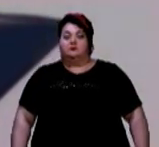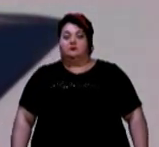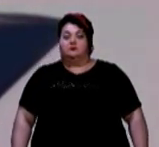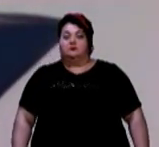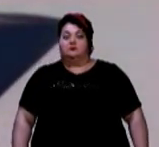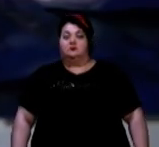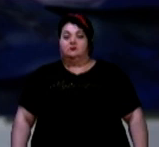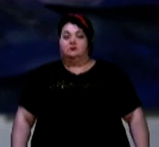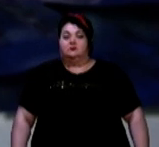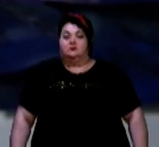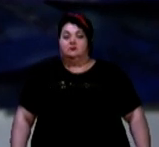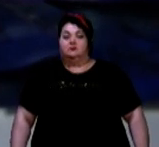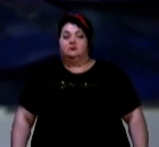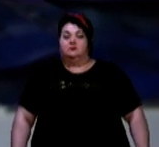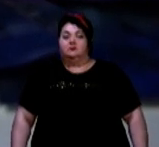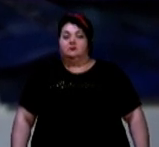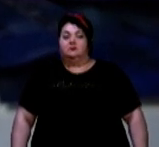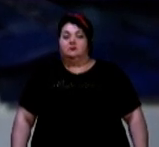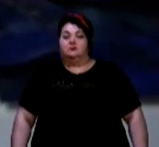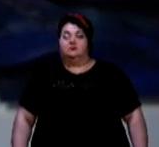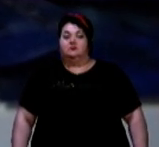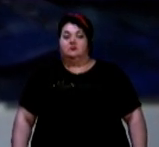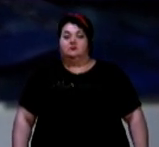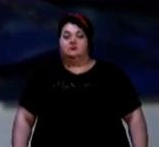Дякую за